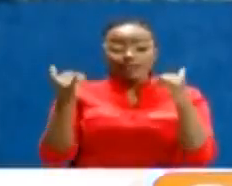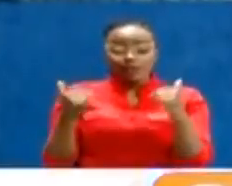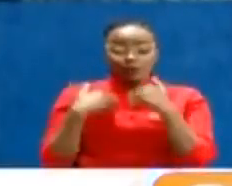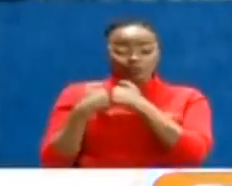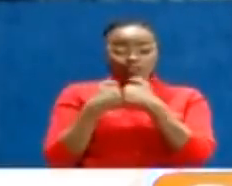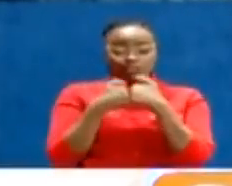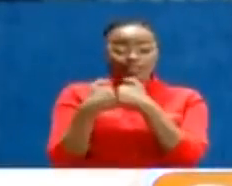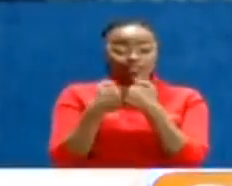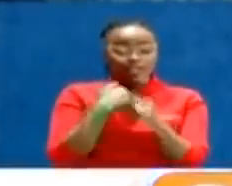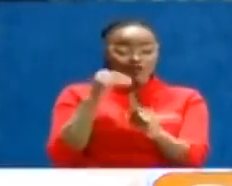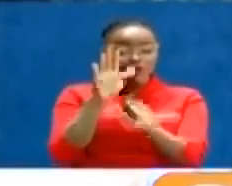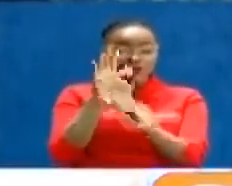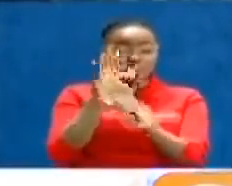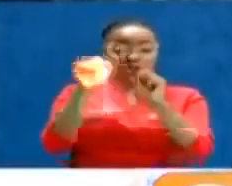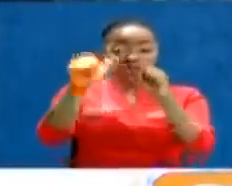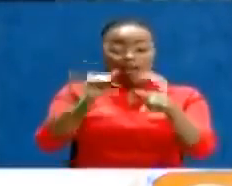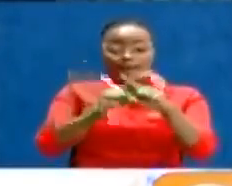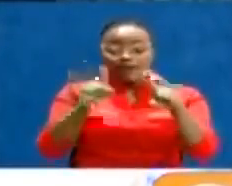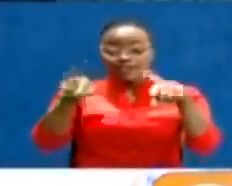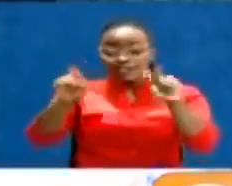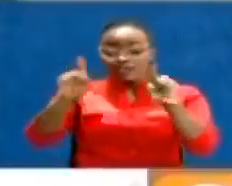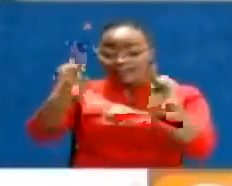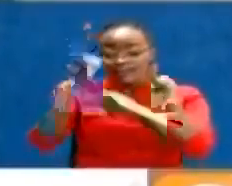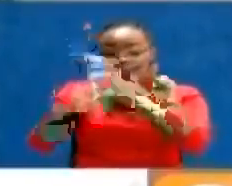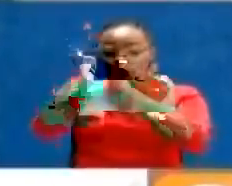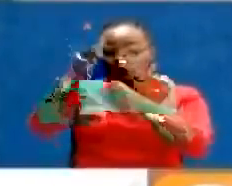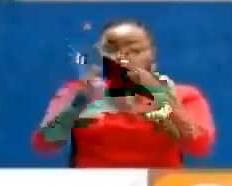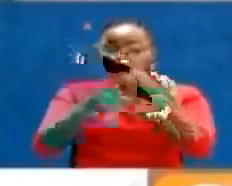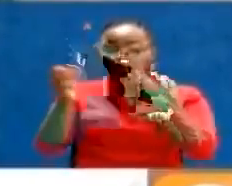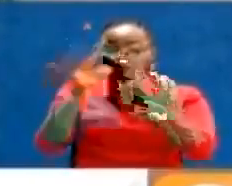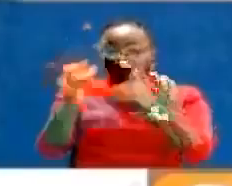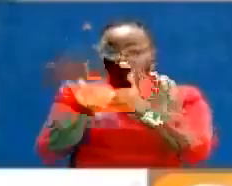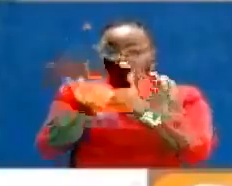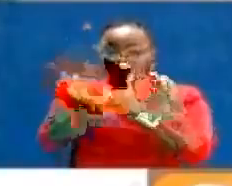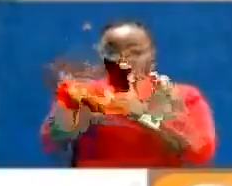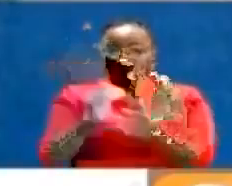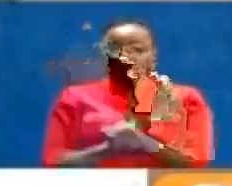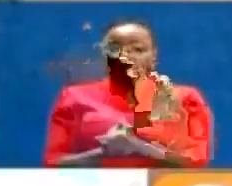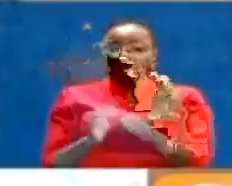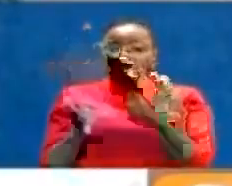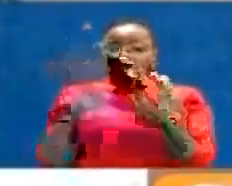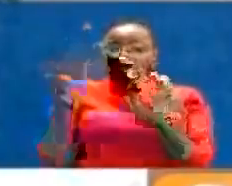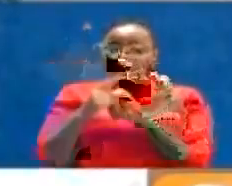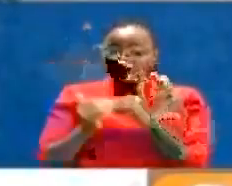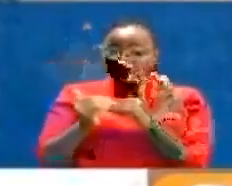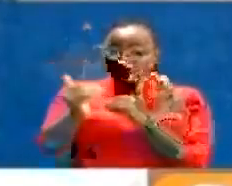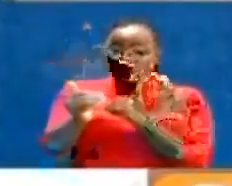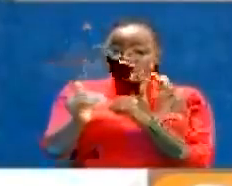kuna changamoto si haba, lazimika kuendelea kwa miezi sita ijayo.